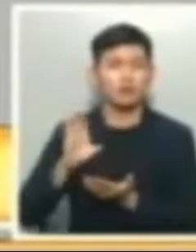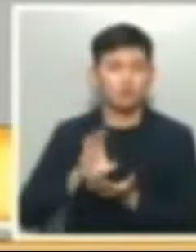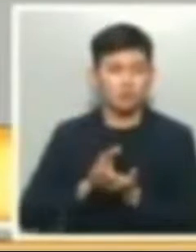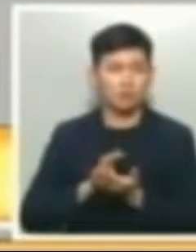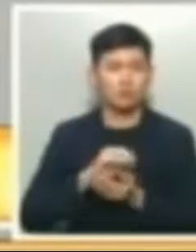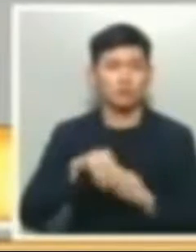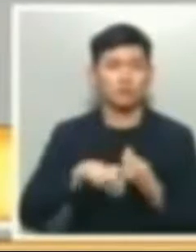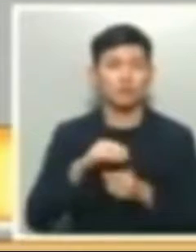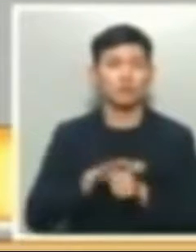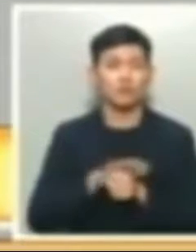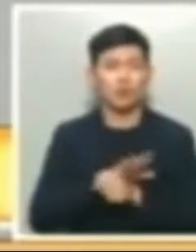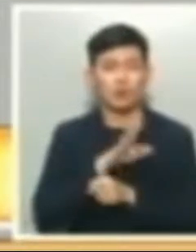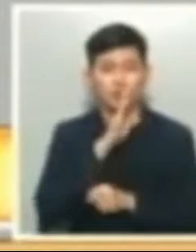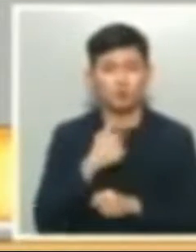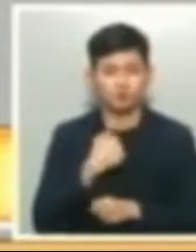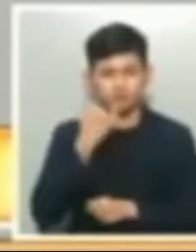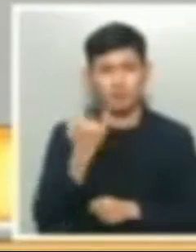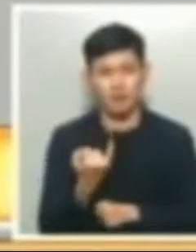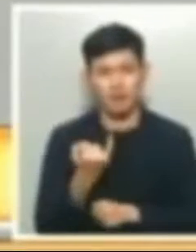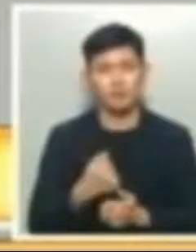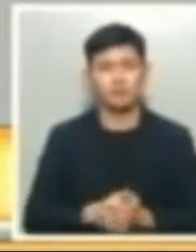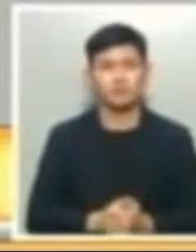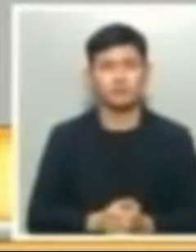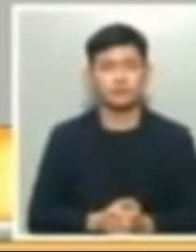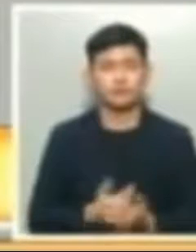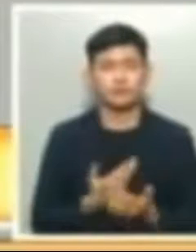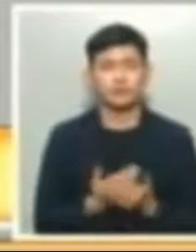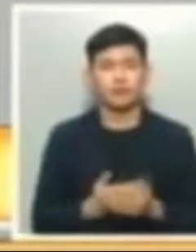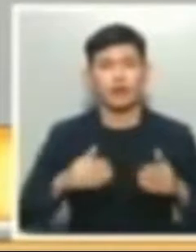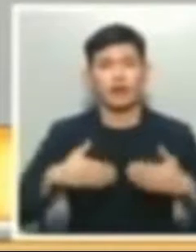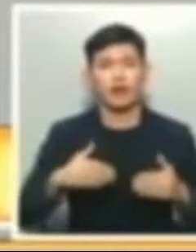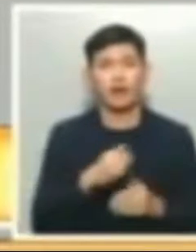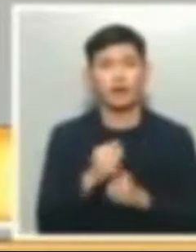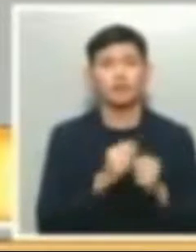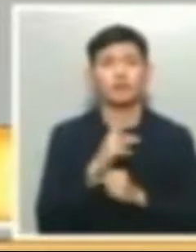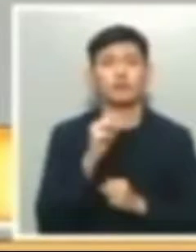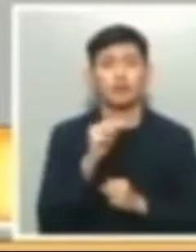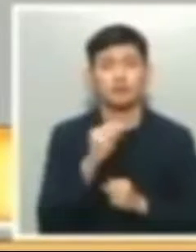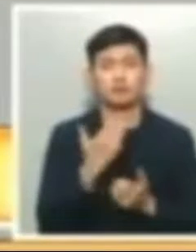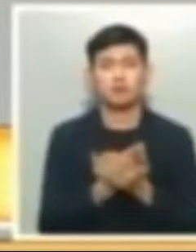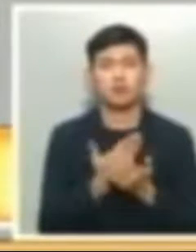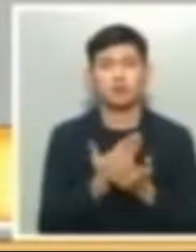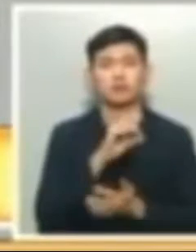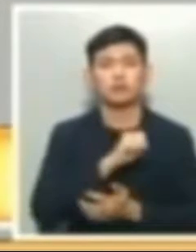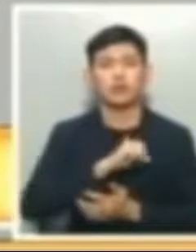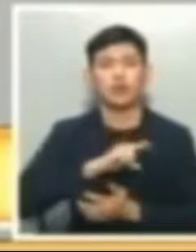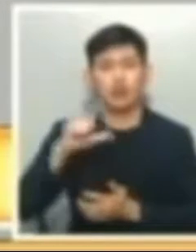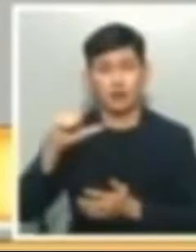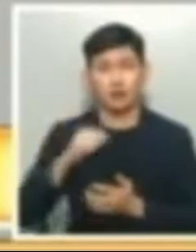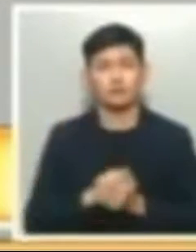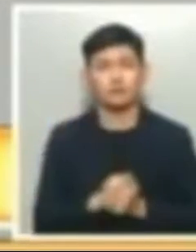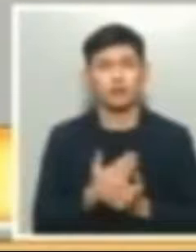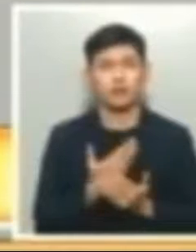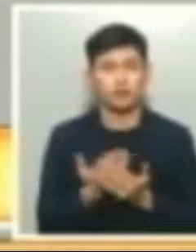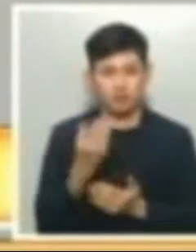จ่ายหากแพ้คดีรายได้ทั้งหมด30ปีเป็นเงินถึง7แสนล้านบาทมีเงินเหลือครับไม่ต้องห่วง